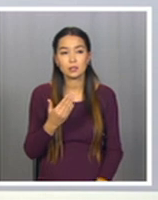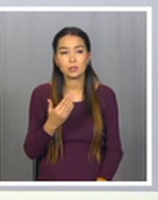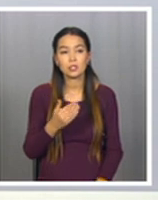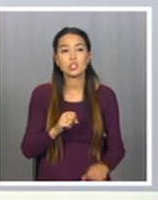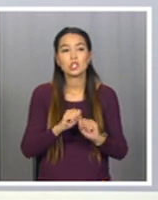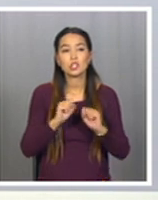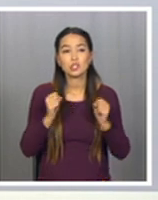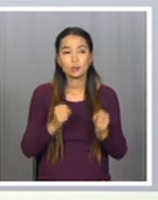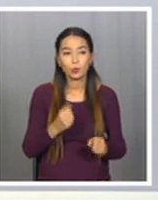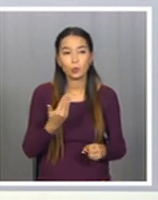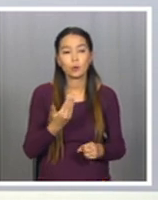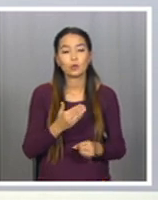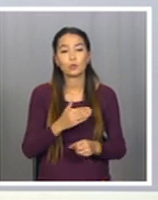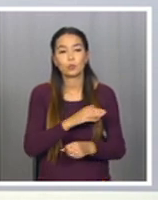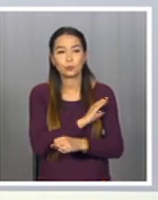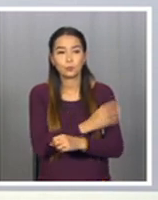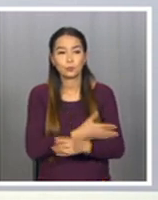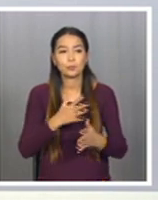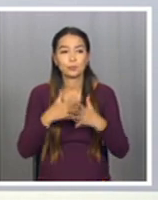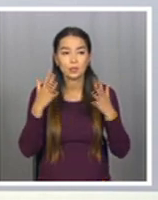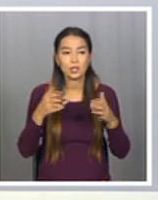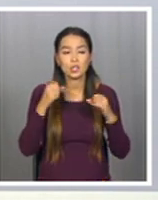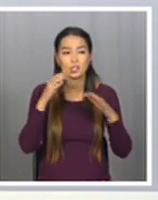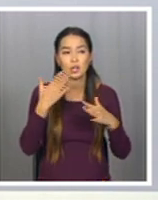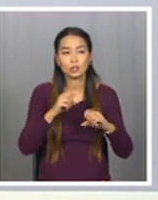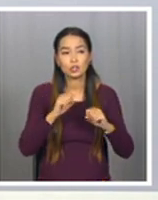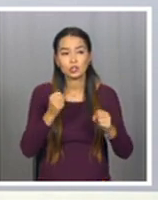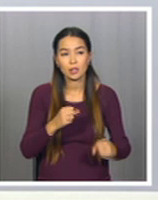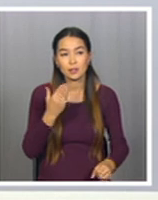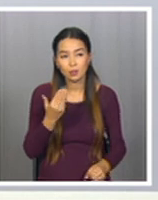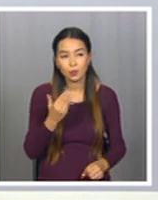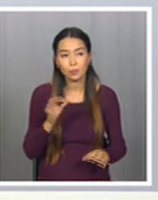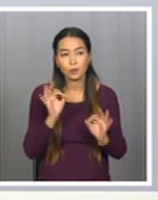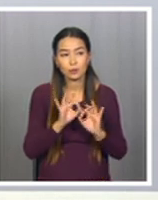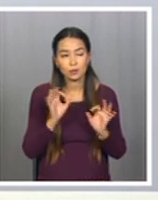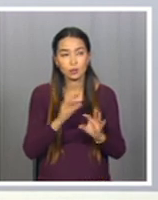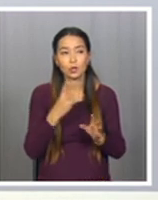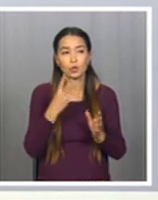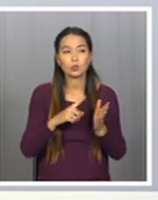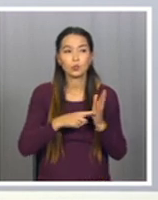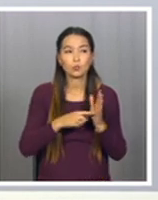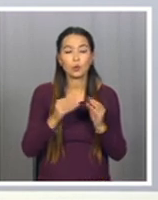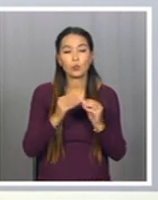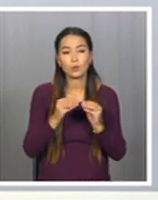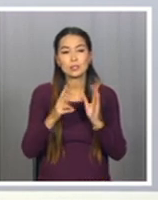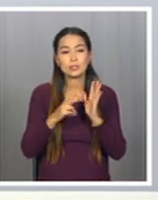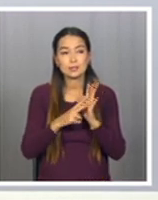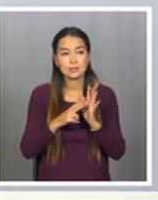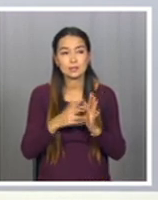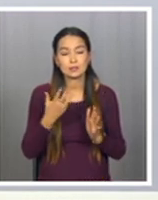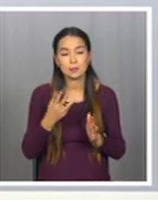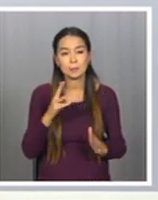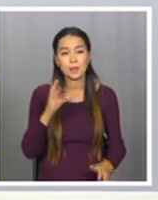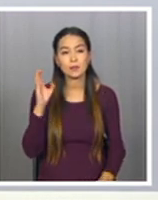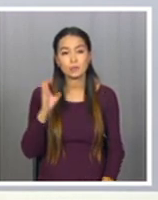жылдамдығы өте үлкен, яғни жарықтың жылдамдығына тең. Яғни 3 көбейтілген 10-ның 8 дәрежесі метр